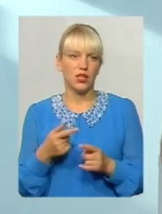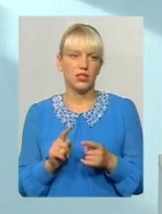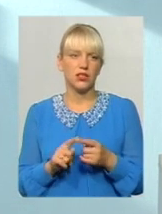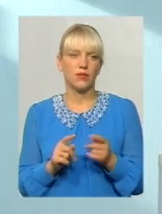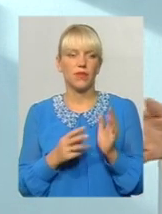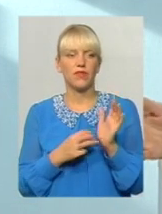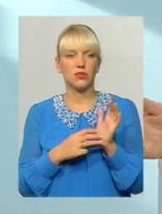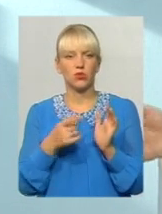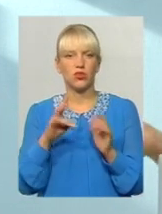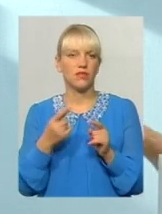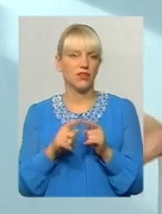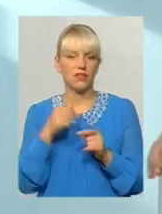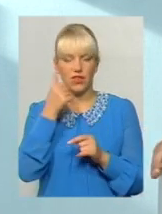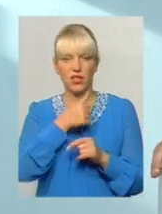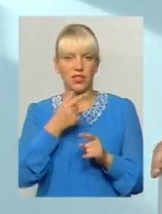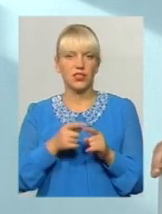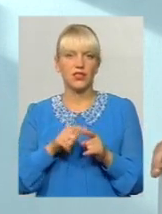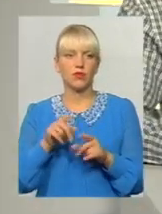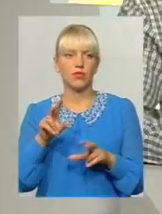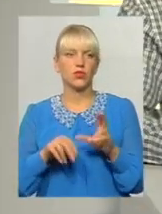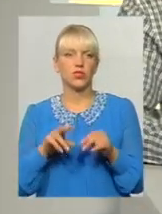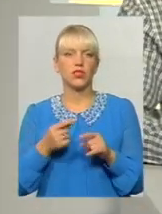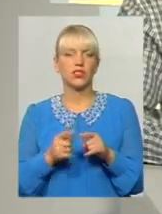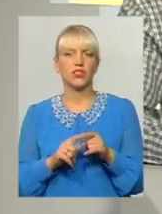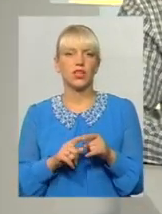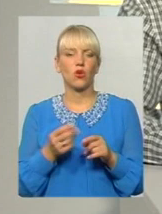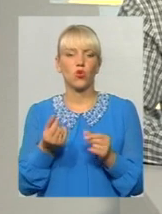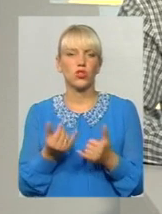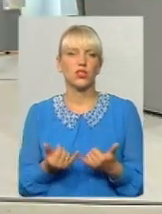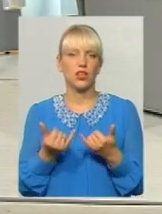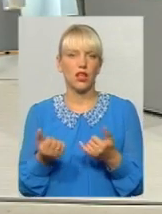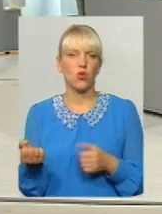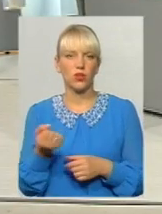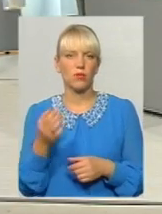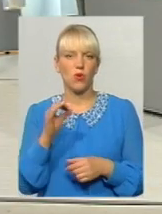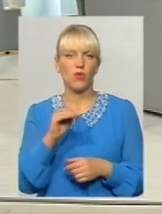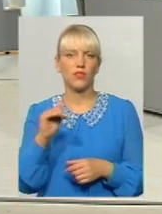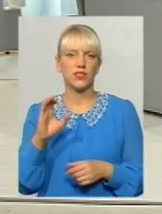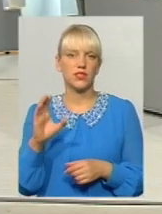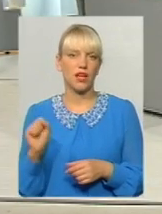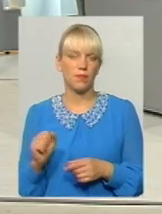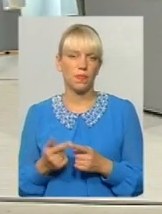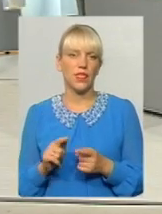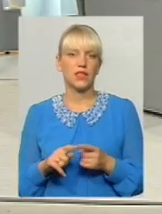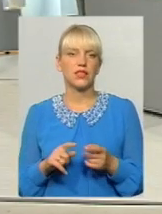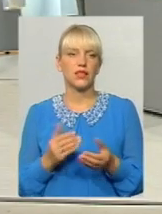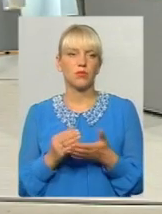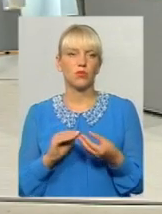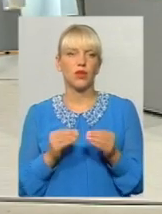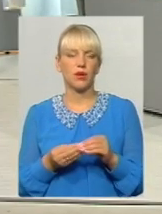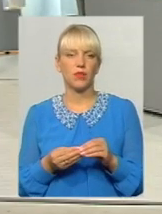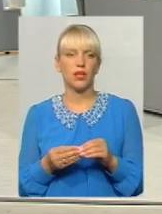700 гривень в рік. Ну це, ви розумієте, це такі кошти, що це просто на утримання офіса. Ну, просто стала проблема,